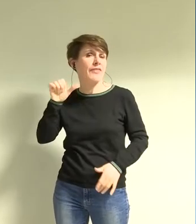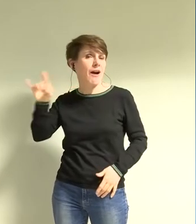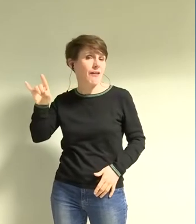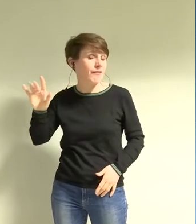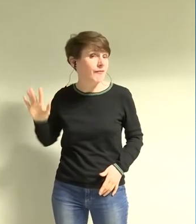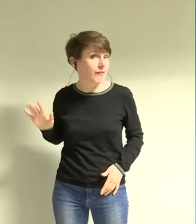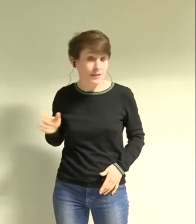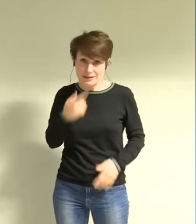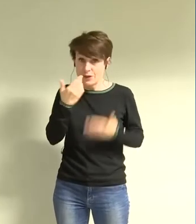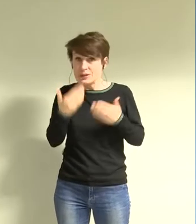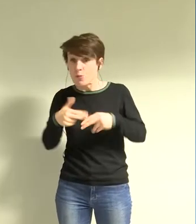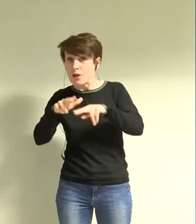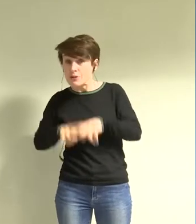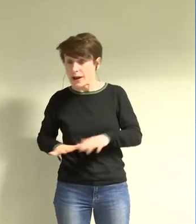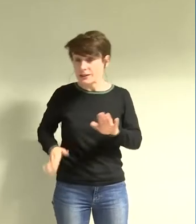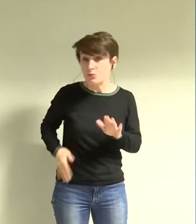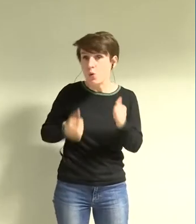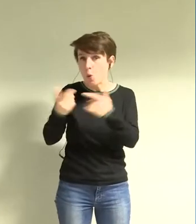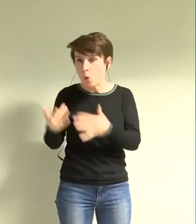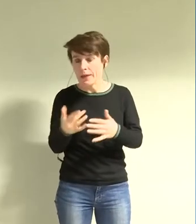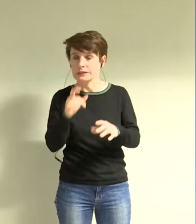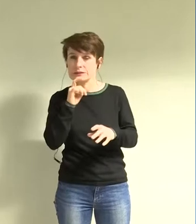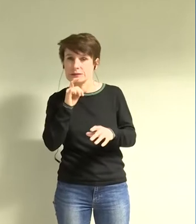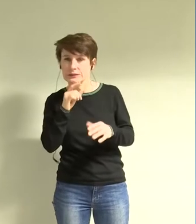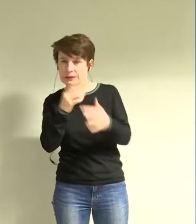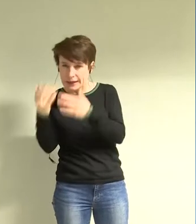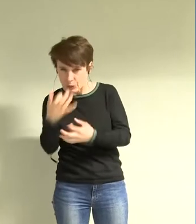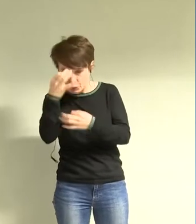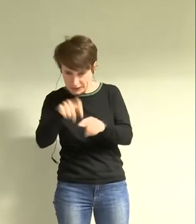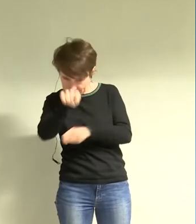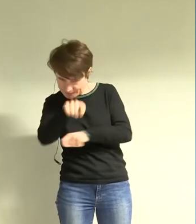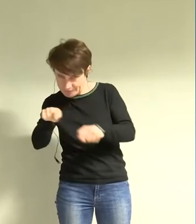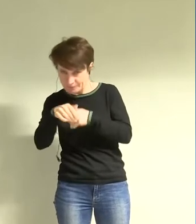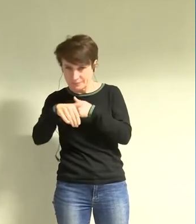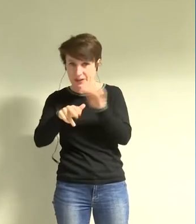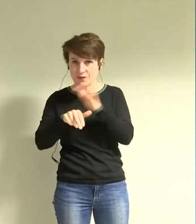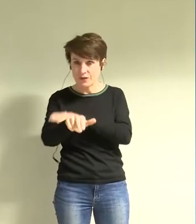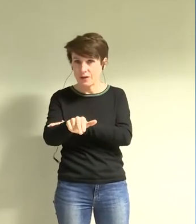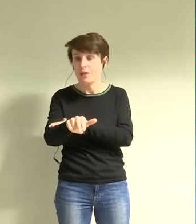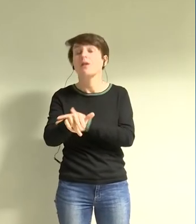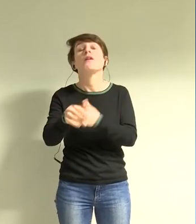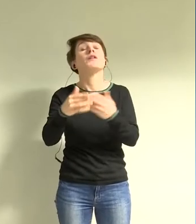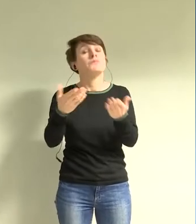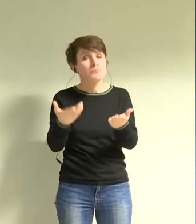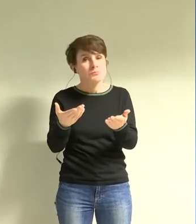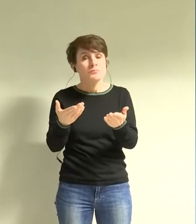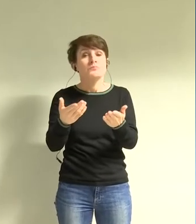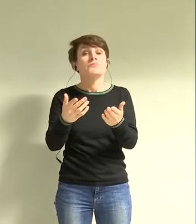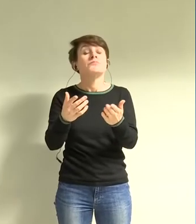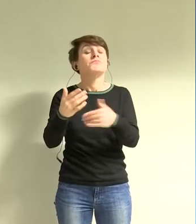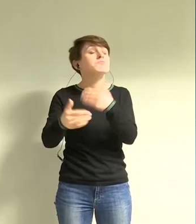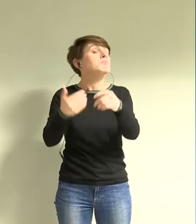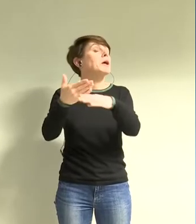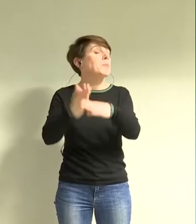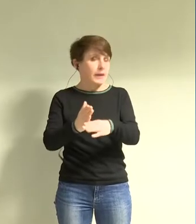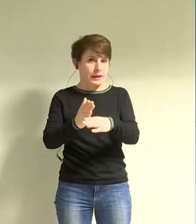totalement défini en fonction de l'enquète sociale et de l'accompagnement et urbanisme ils seront alors évoqué à ce moment là c'est à dire